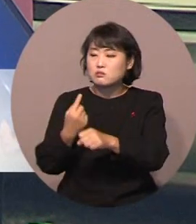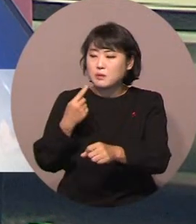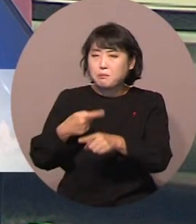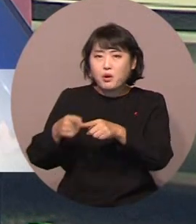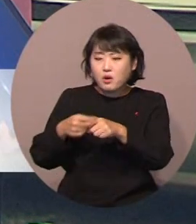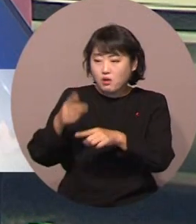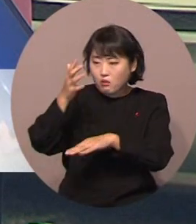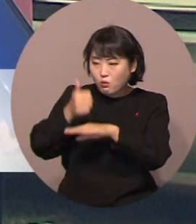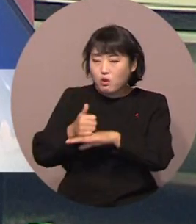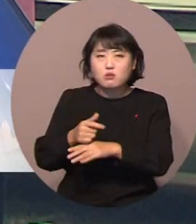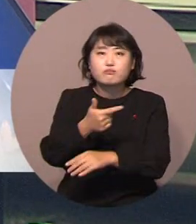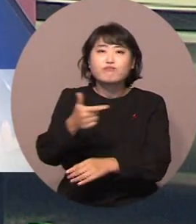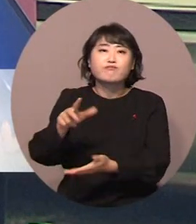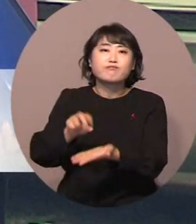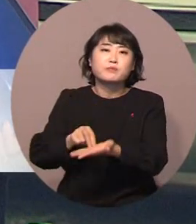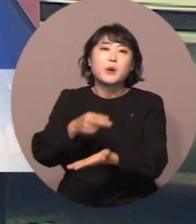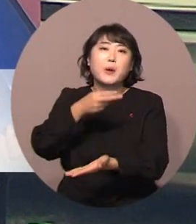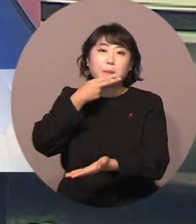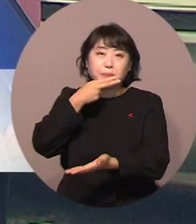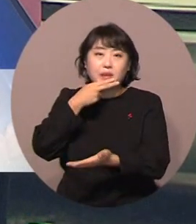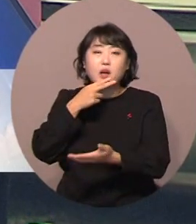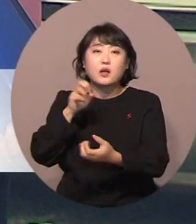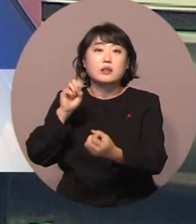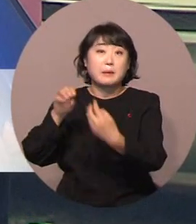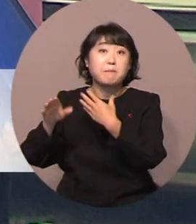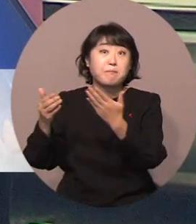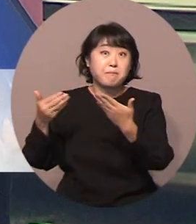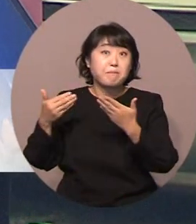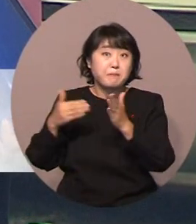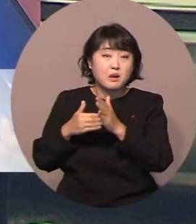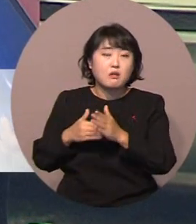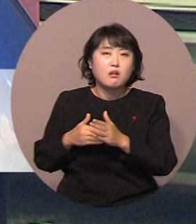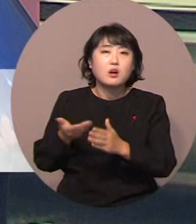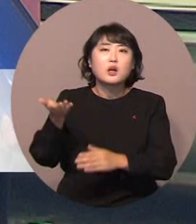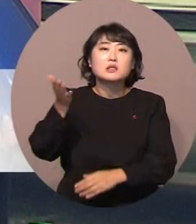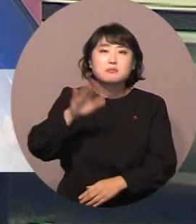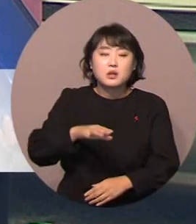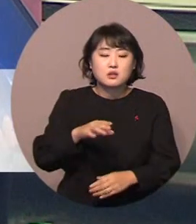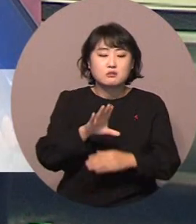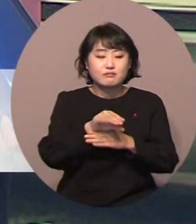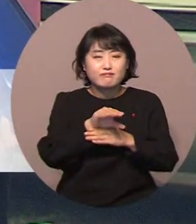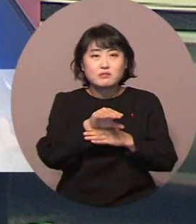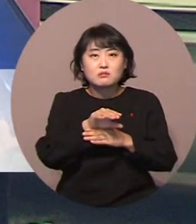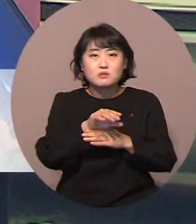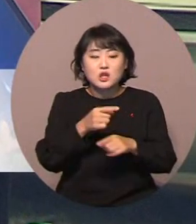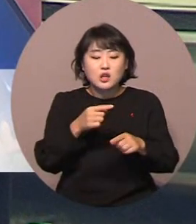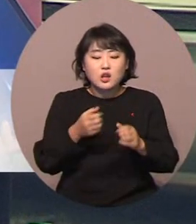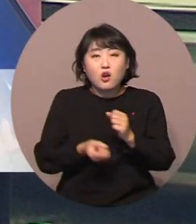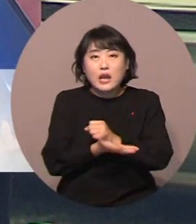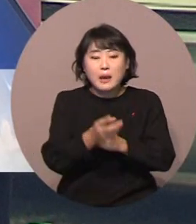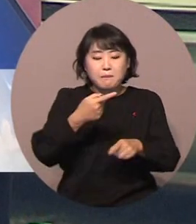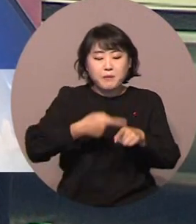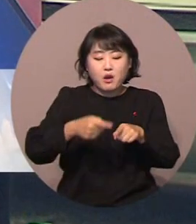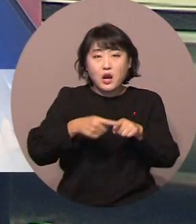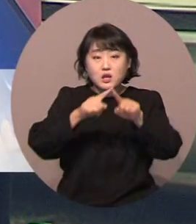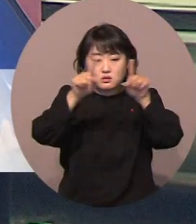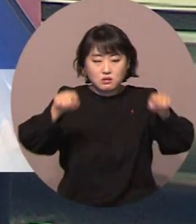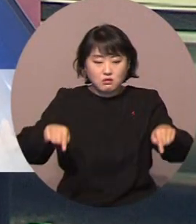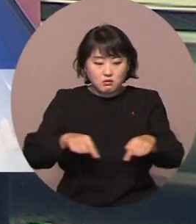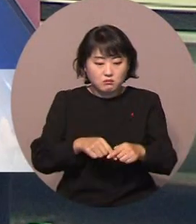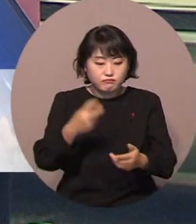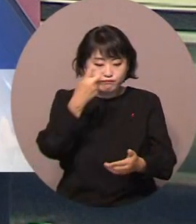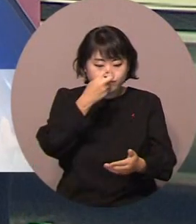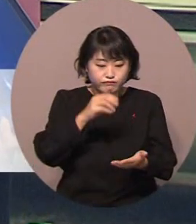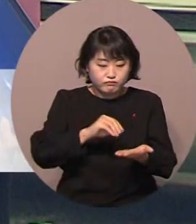결과 큰 문제가 없었다고 밝혀온 바 있습니다 하지만 취재진이 당시 영향 평가서를 입수해 확인한